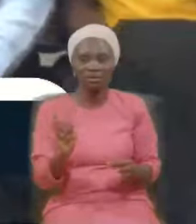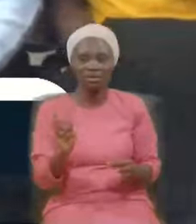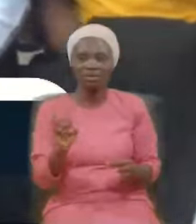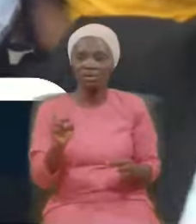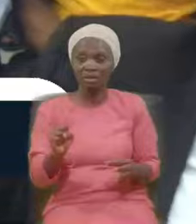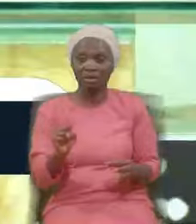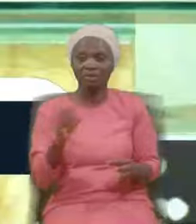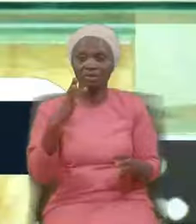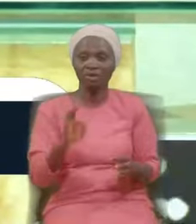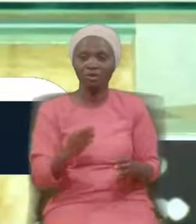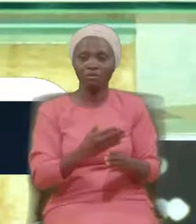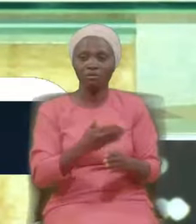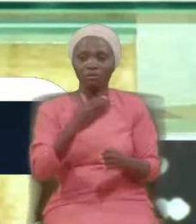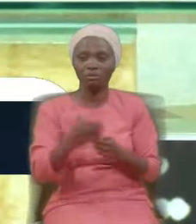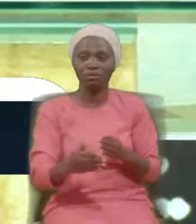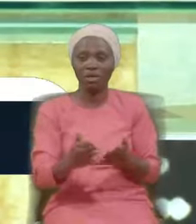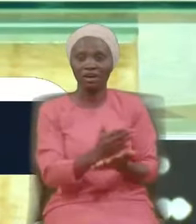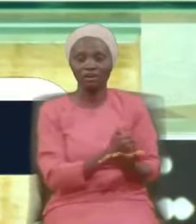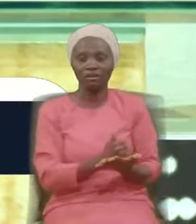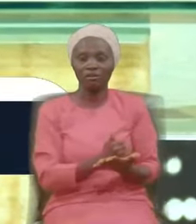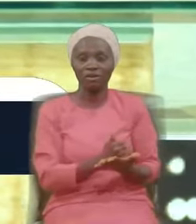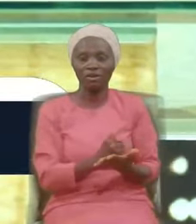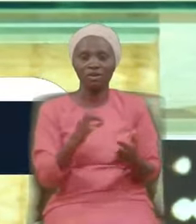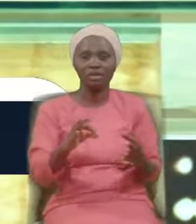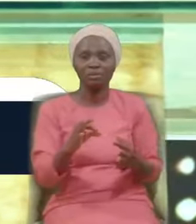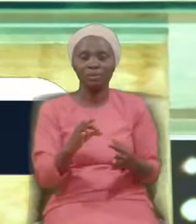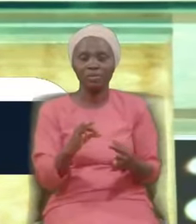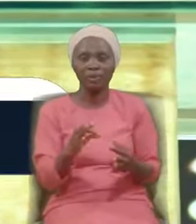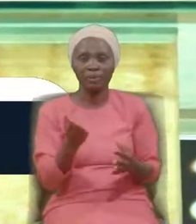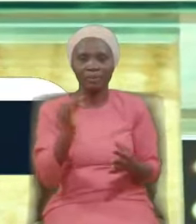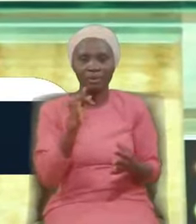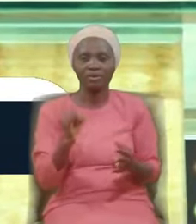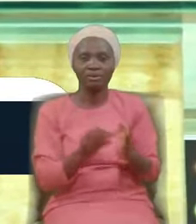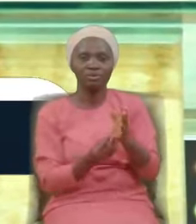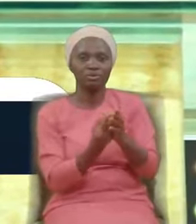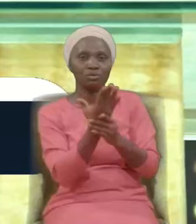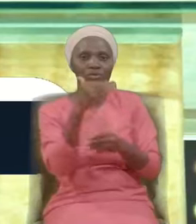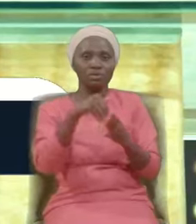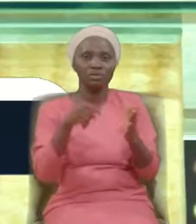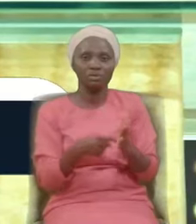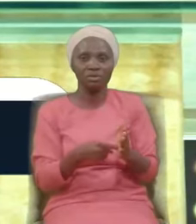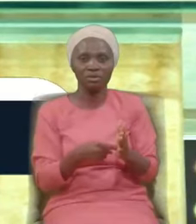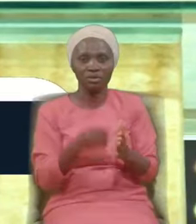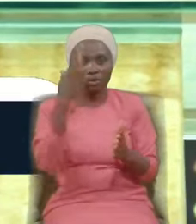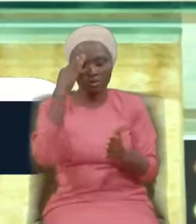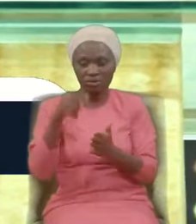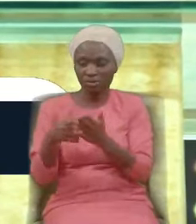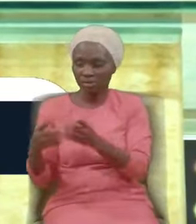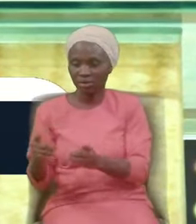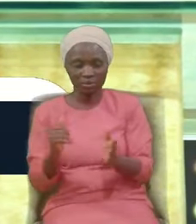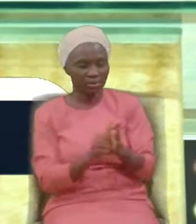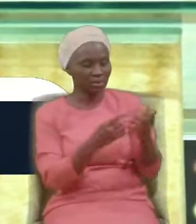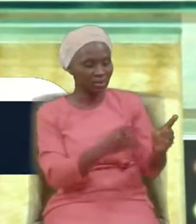ceci. Il y a une force, une énergie. Il y a un mouvement. Ceci arrive,